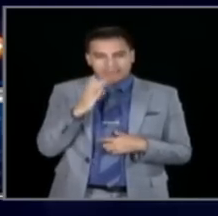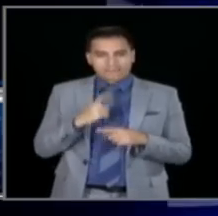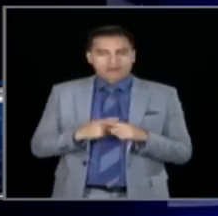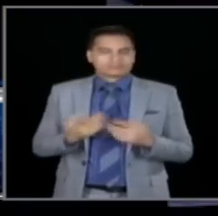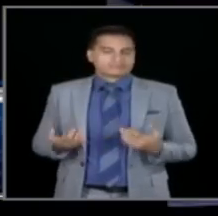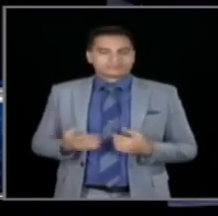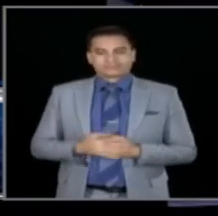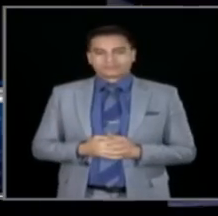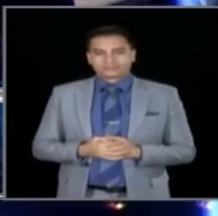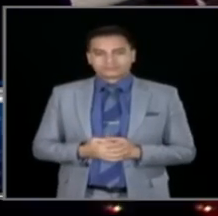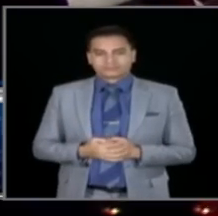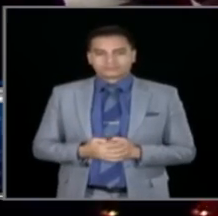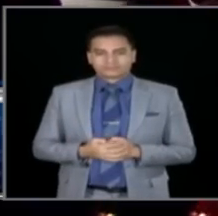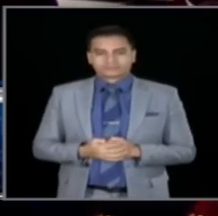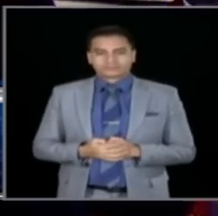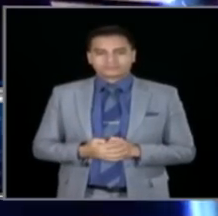إجابة خاطئة.